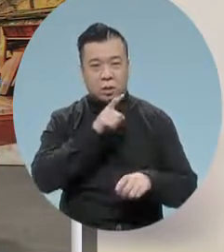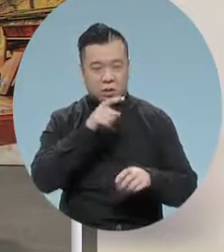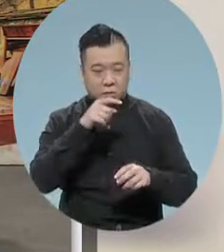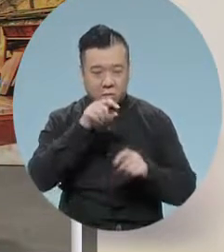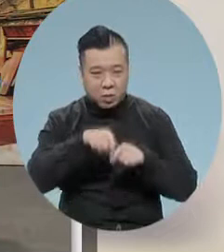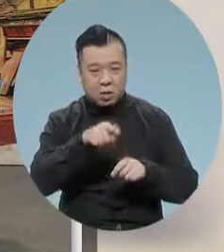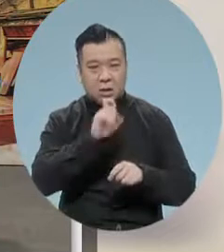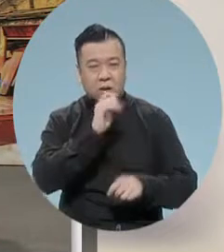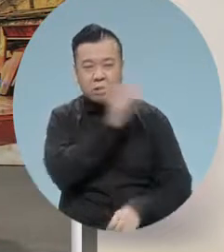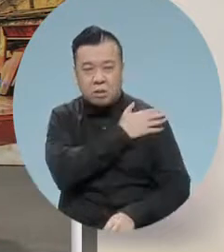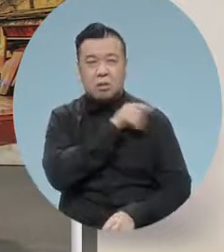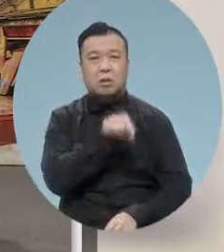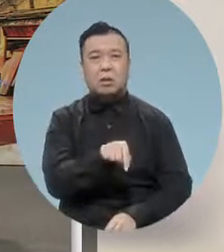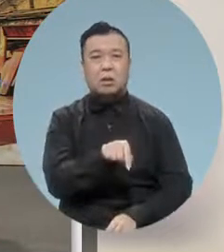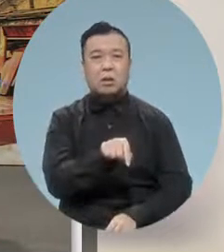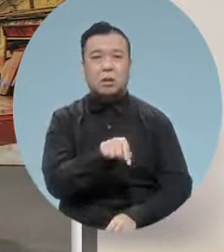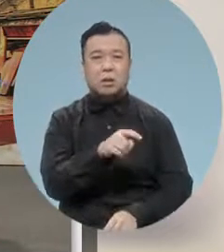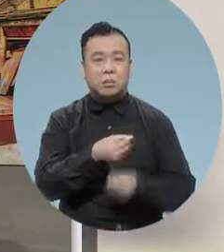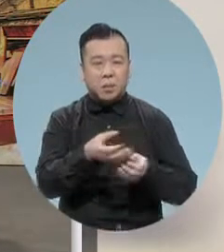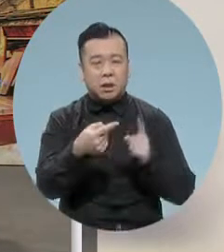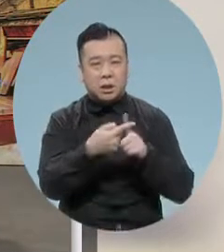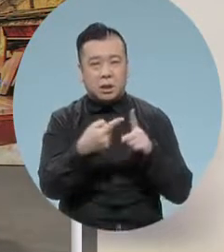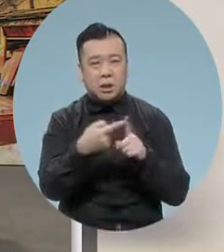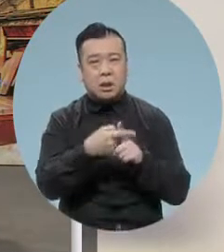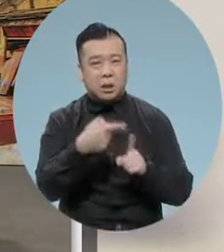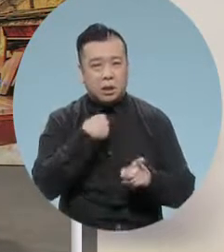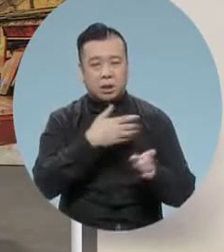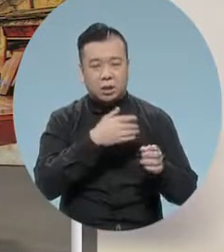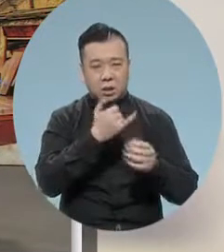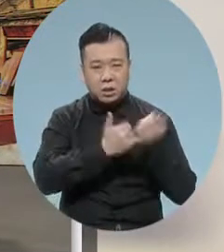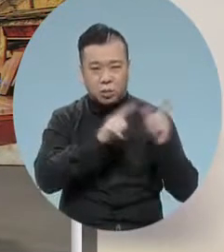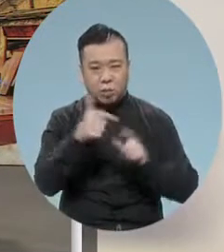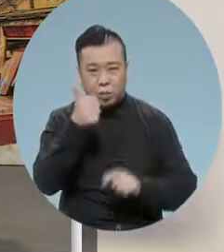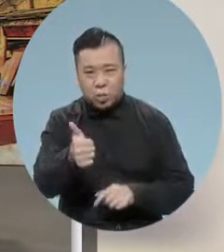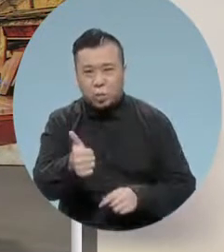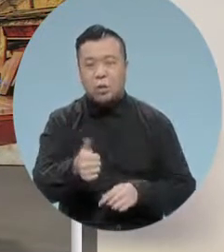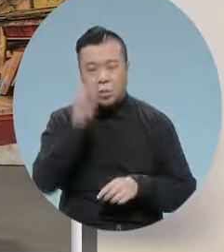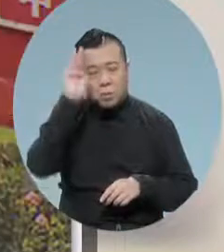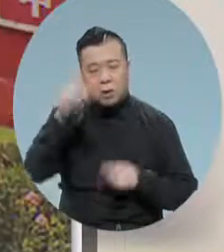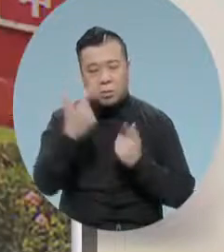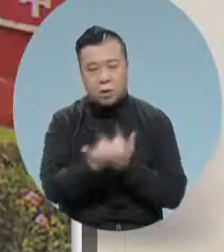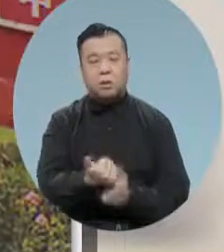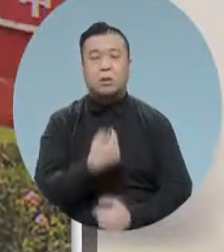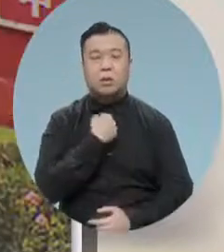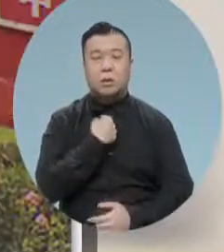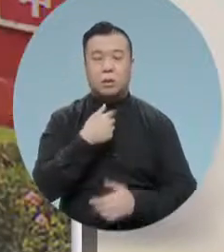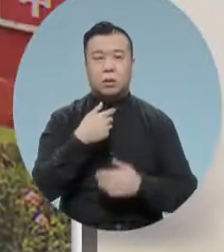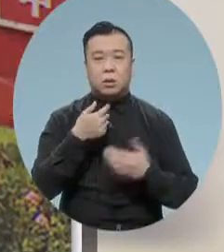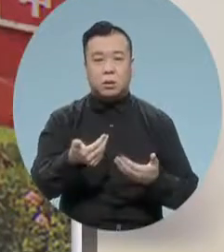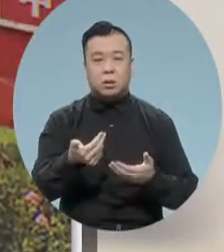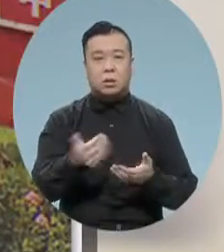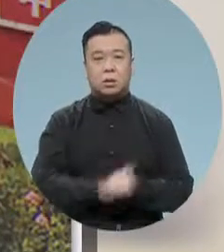樣的道德責任，令到每一個人都過上有尊嚴面對未來的生活。所以今時今